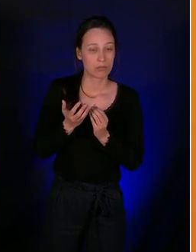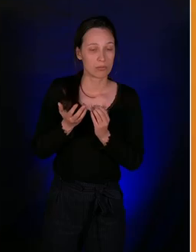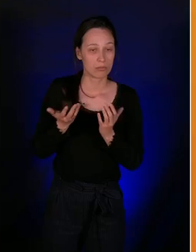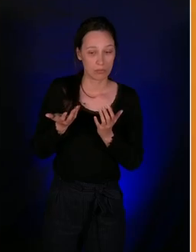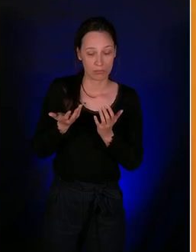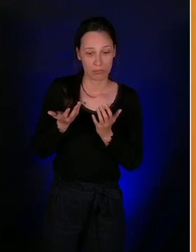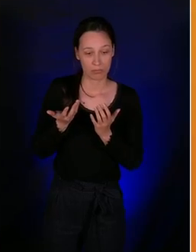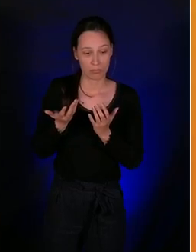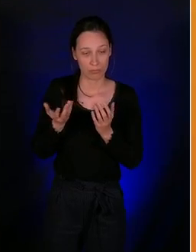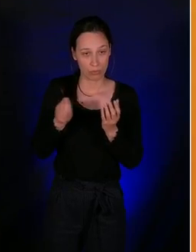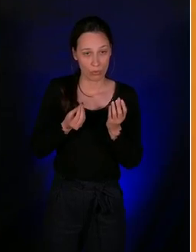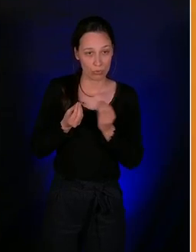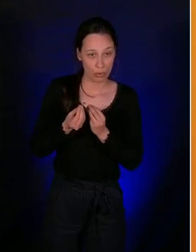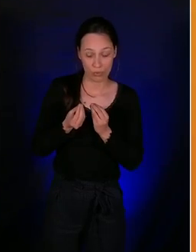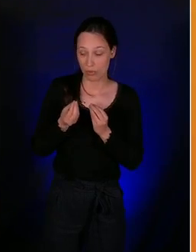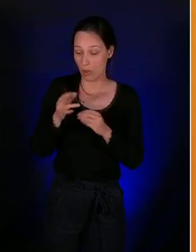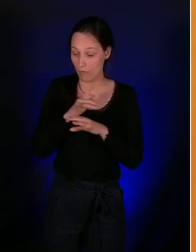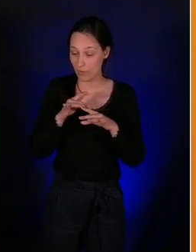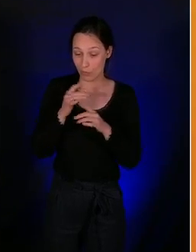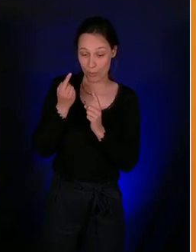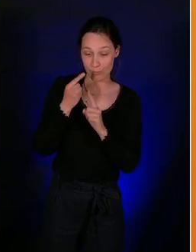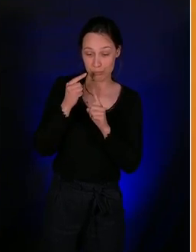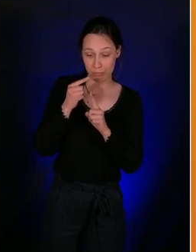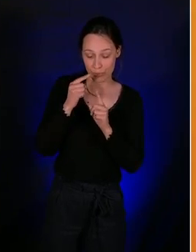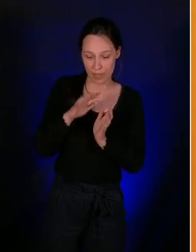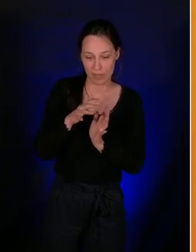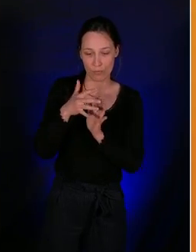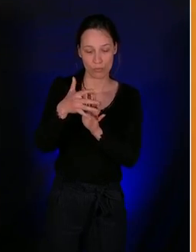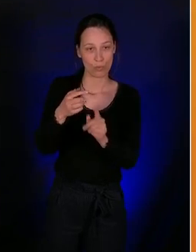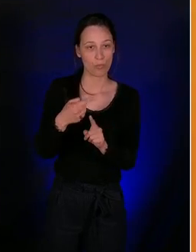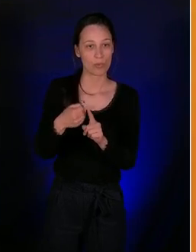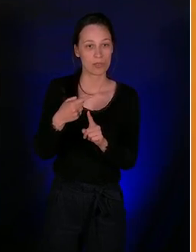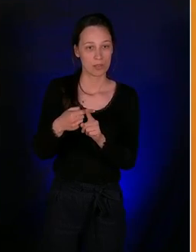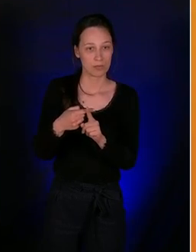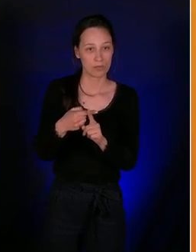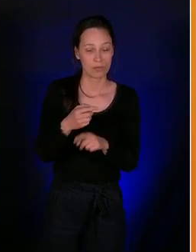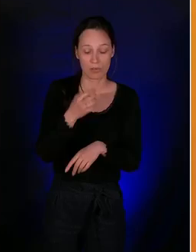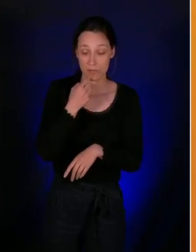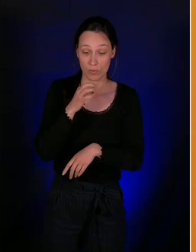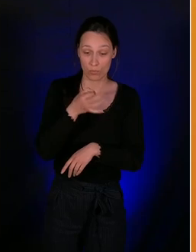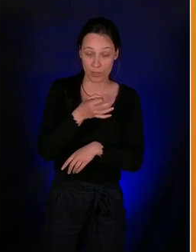de la défense de l'environnement. C'est bien l'industrie, c'est bien aussi les services publics.